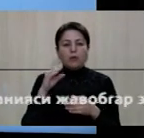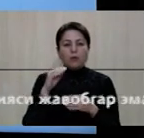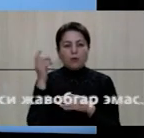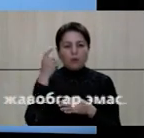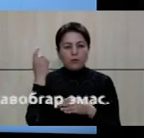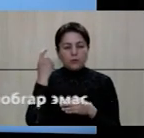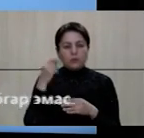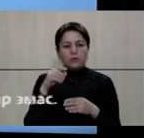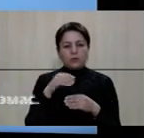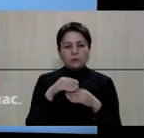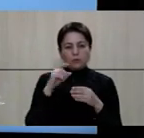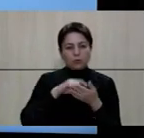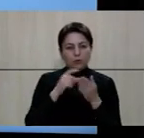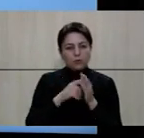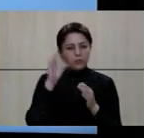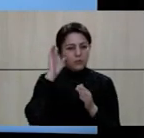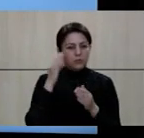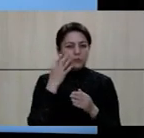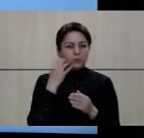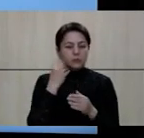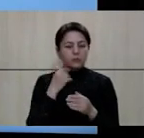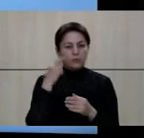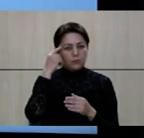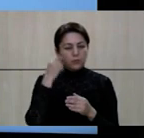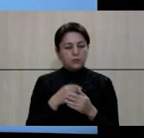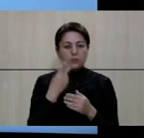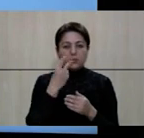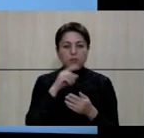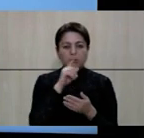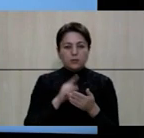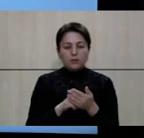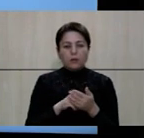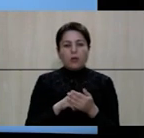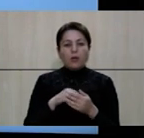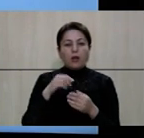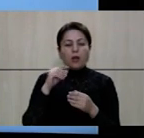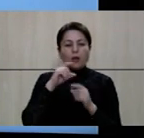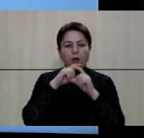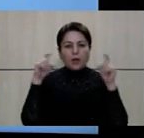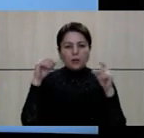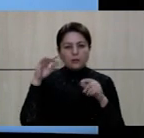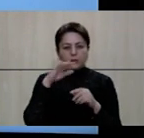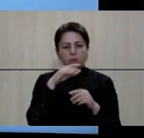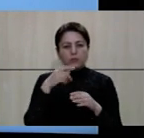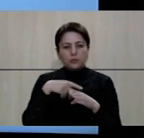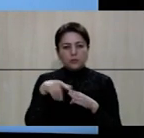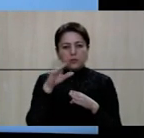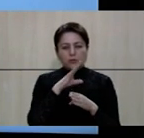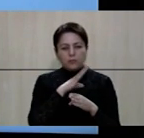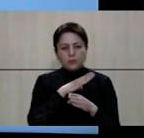nisbatan xonada eshitish osonroq? Ikkinchi savolimiz, aks sado zararli bo'lgan